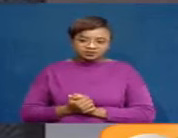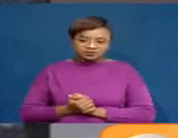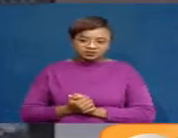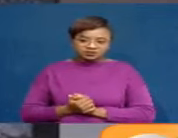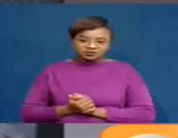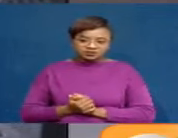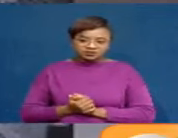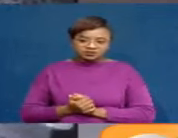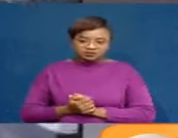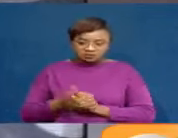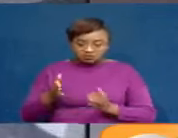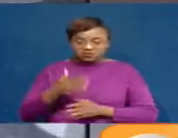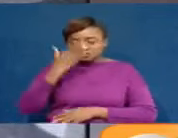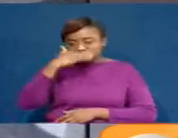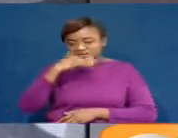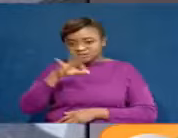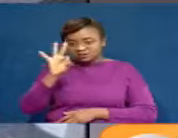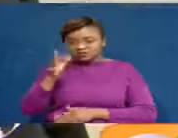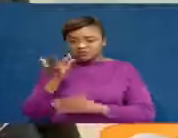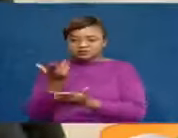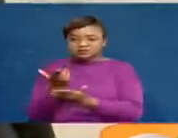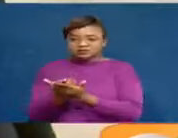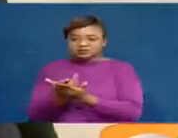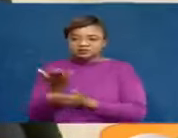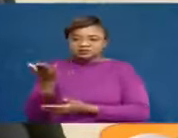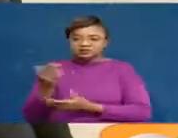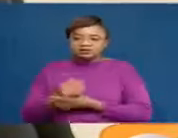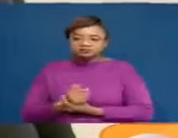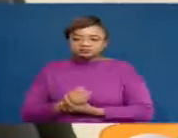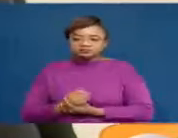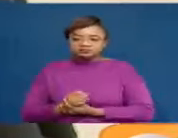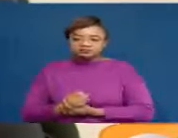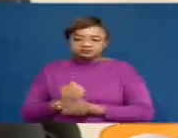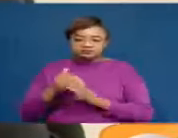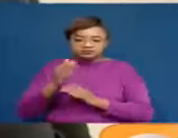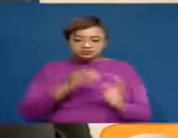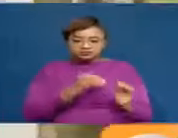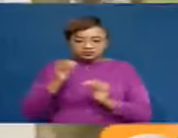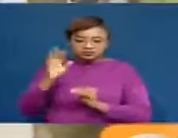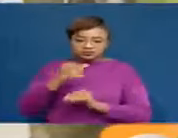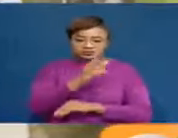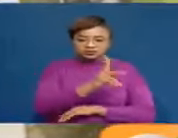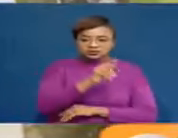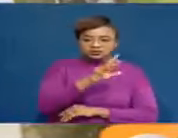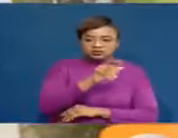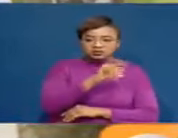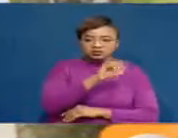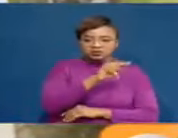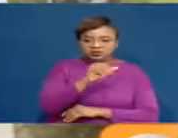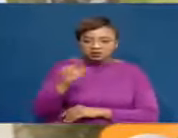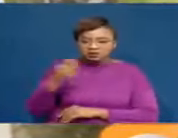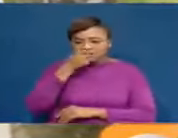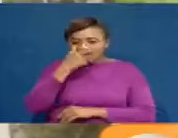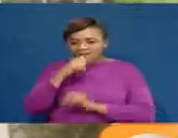waathiriwa. Kwa siku tatu sasa amekita kambi baada ya kuhamishwa kutoka Karatina. Thiong'o mwenye miaka